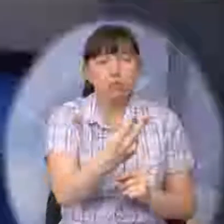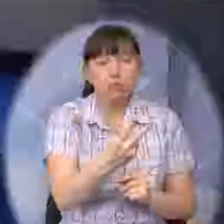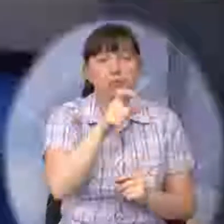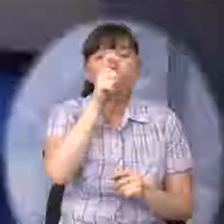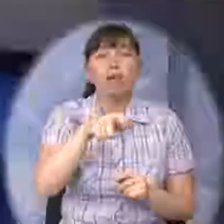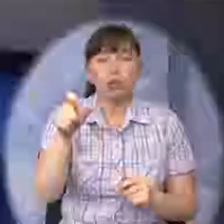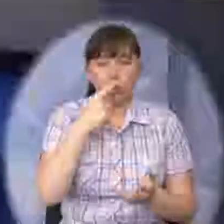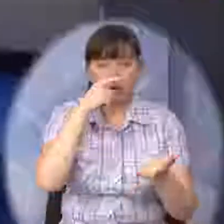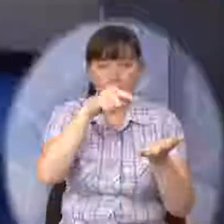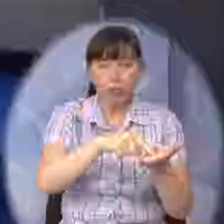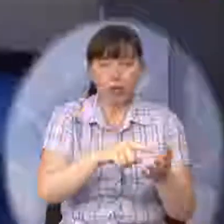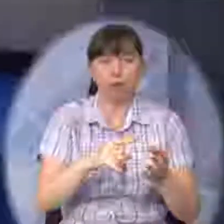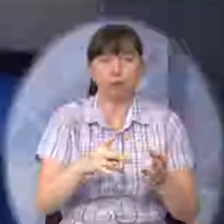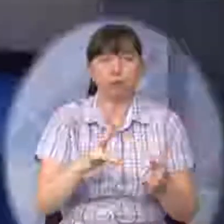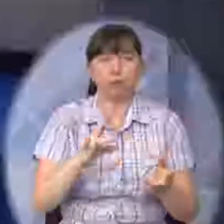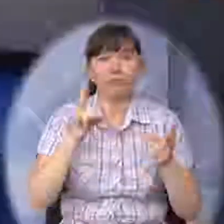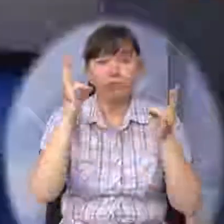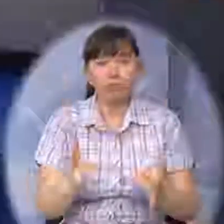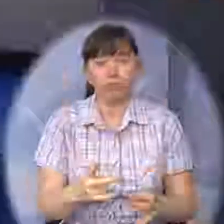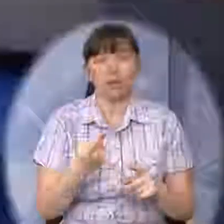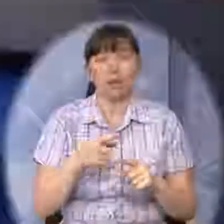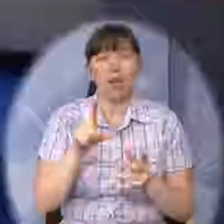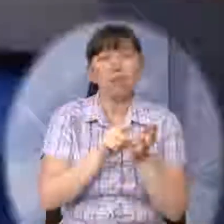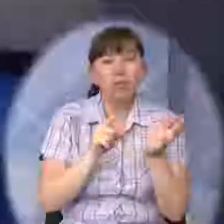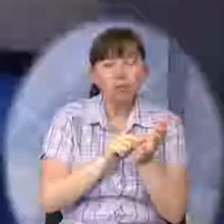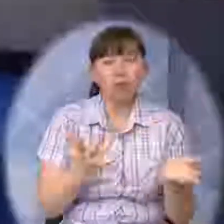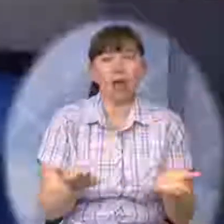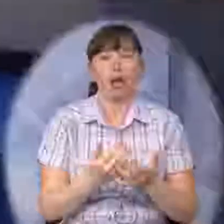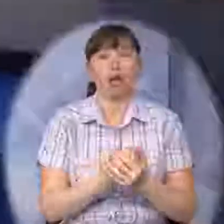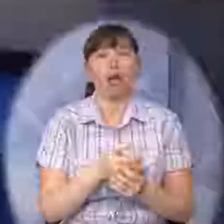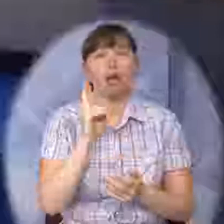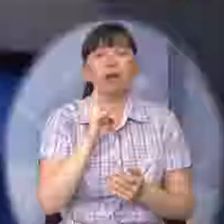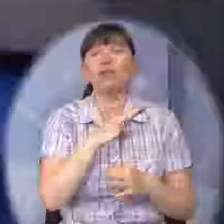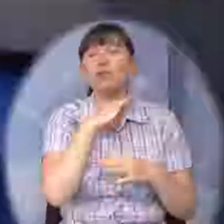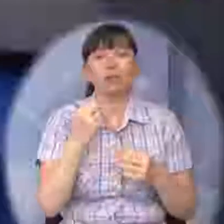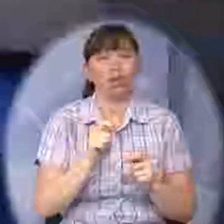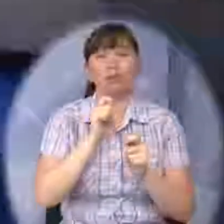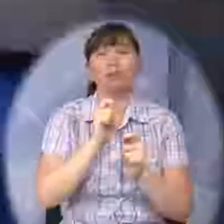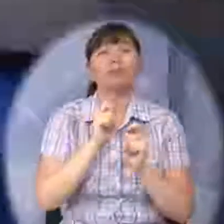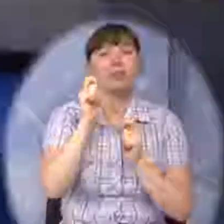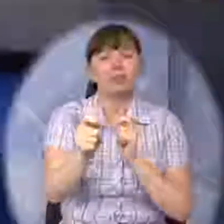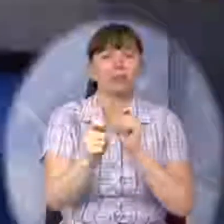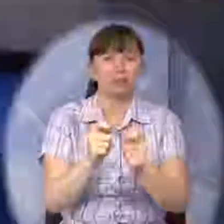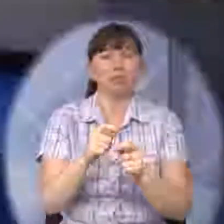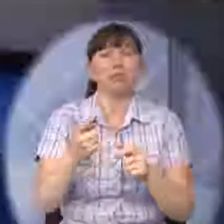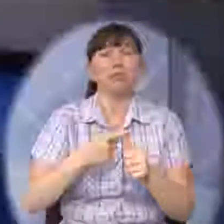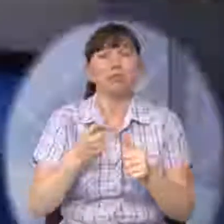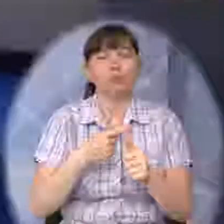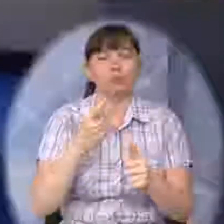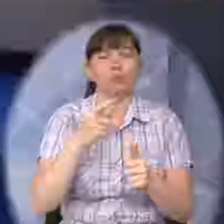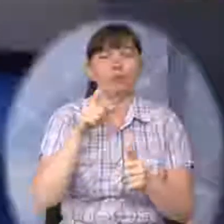pomenit persoanele despre care vorbim, pensionarii, care nu vreau să-i numesc persoane